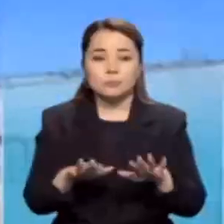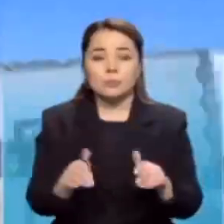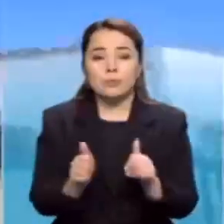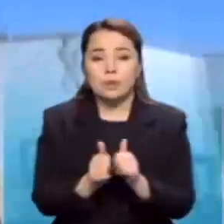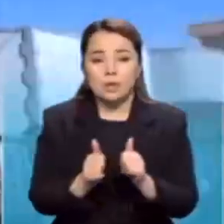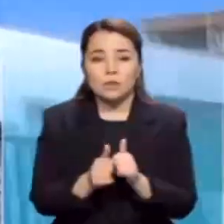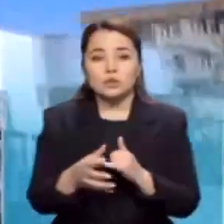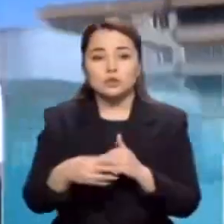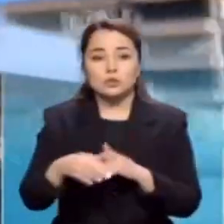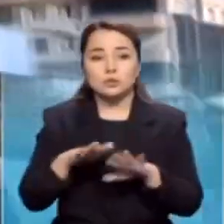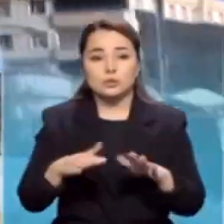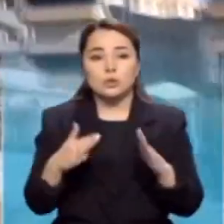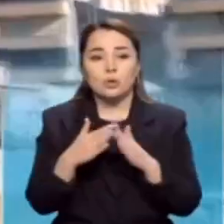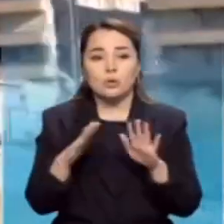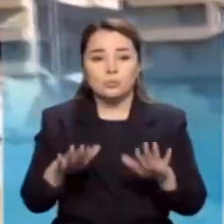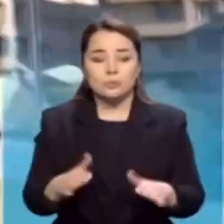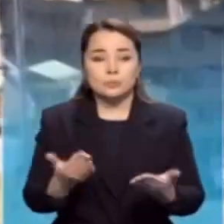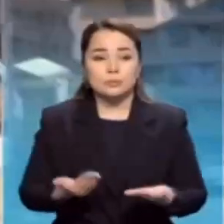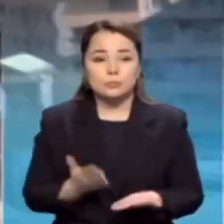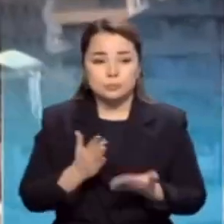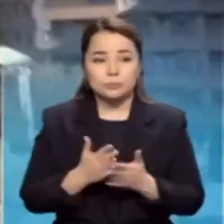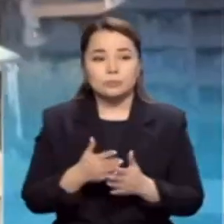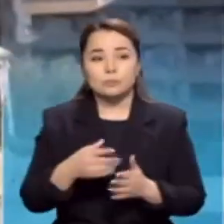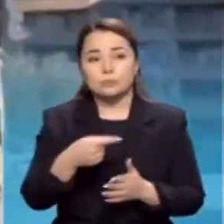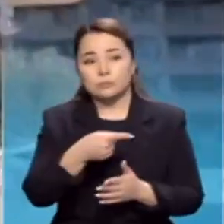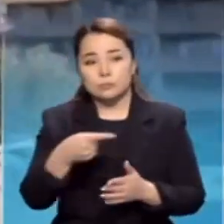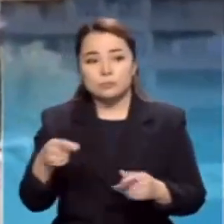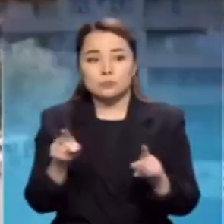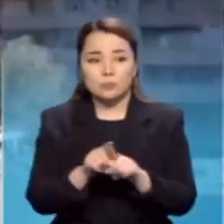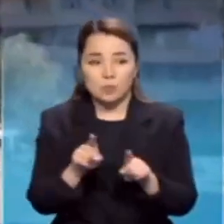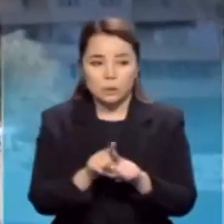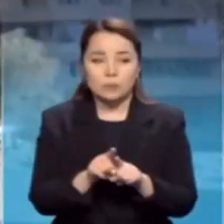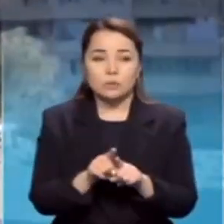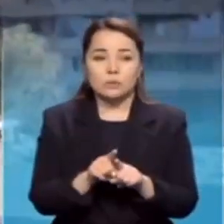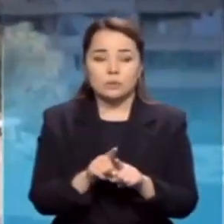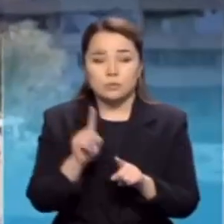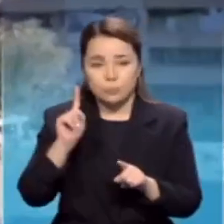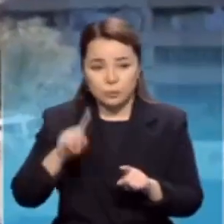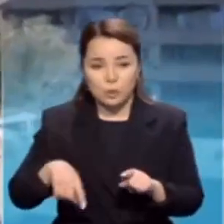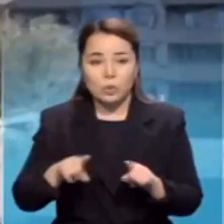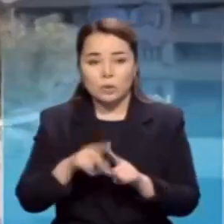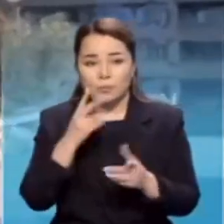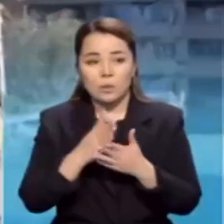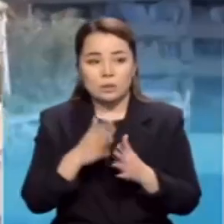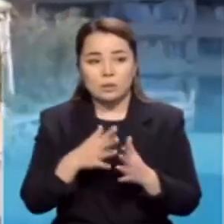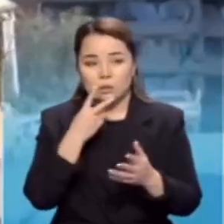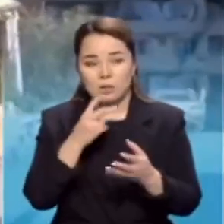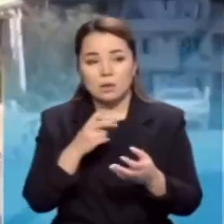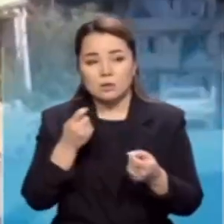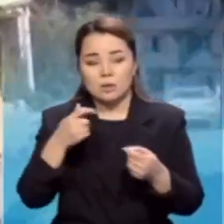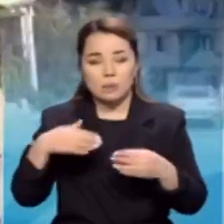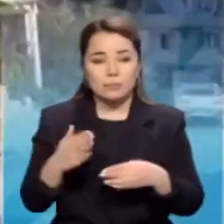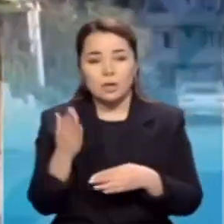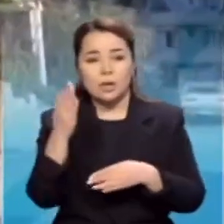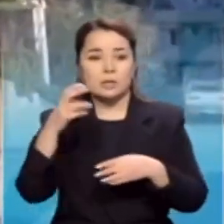жер үйлер тұр. Бұл жер өзінің де kıyrağan körüp